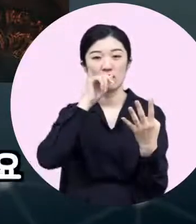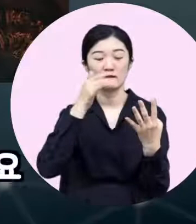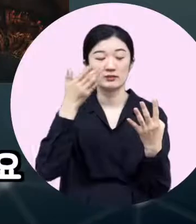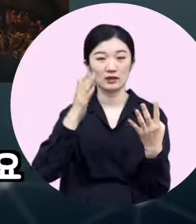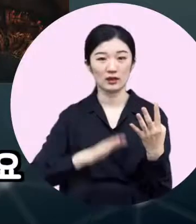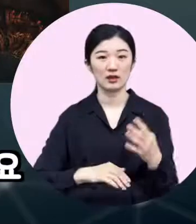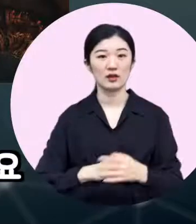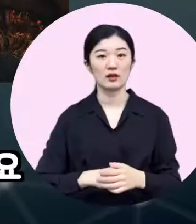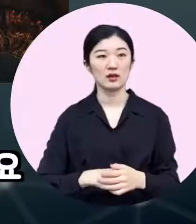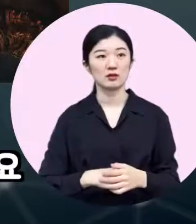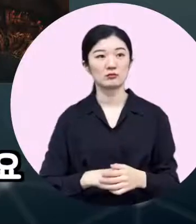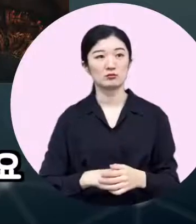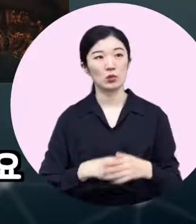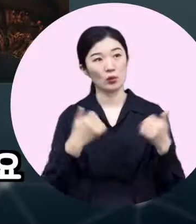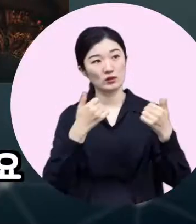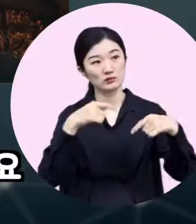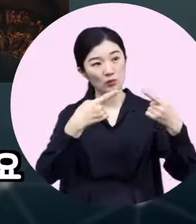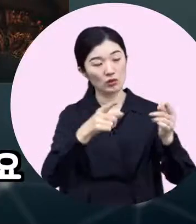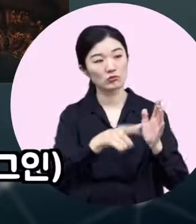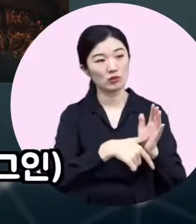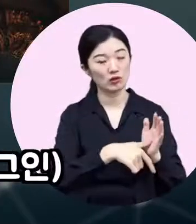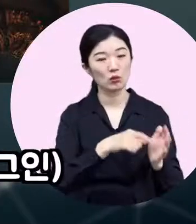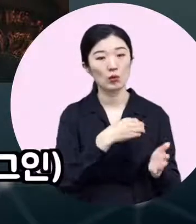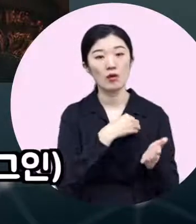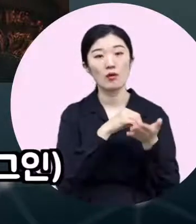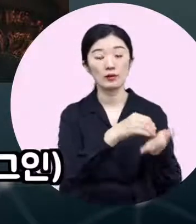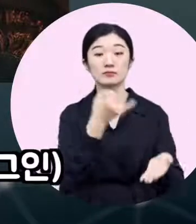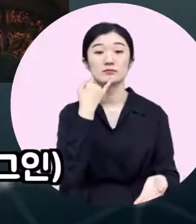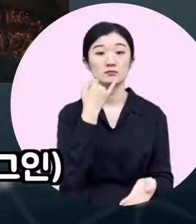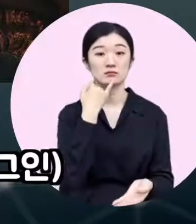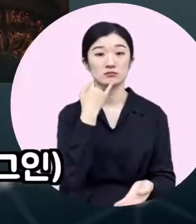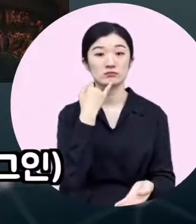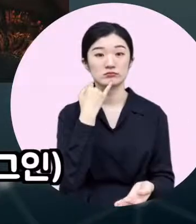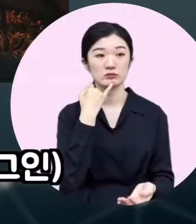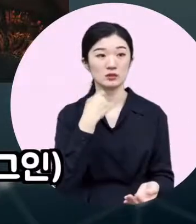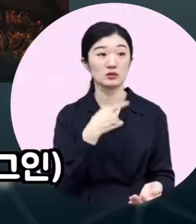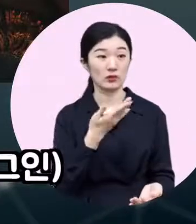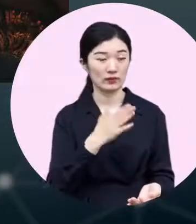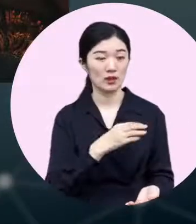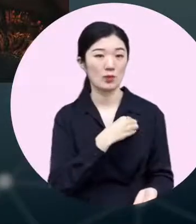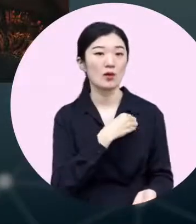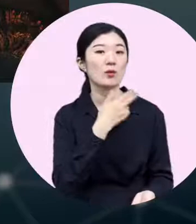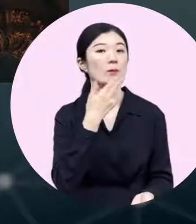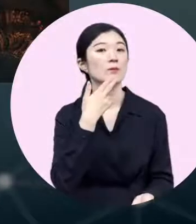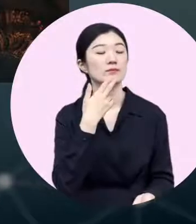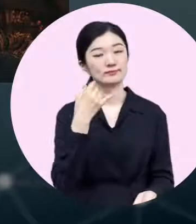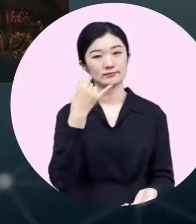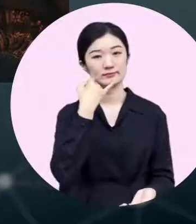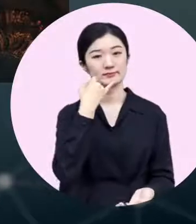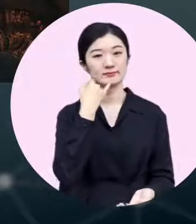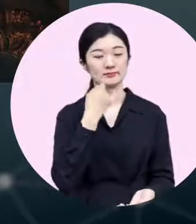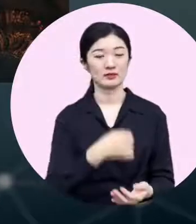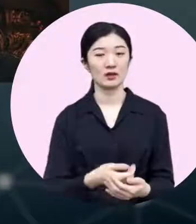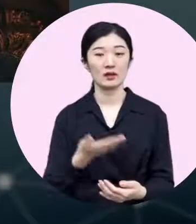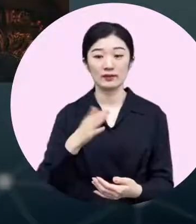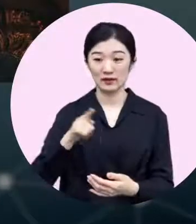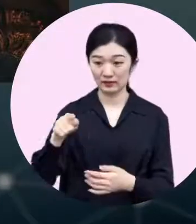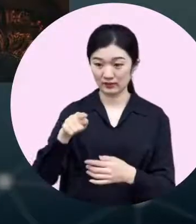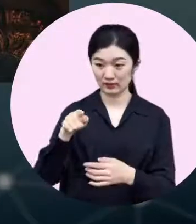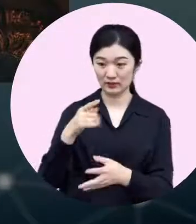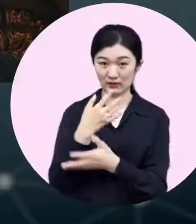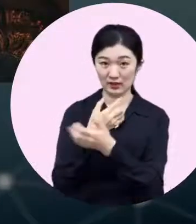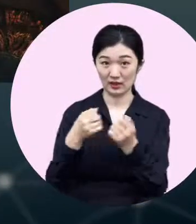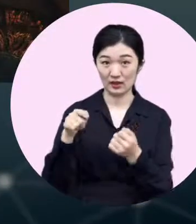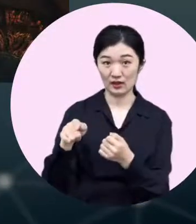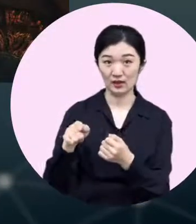때도 로그인이 돼 있는 상태에서 참가를 하셔도 돼요. 네, 로그인을 안 해도 가능하지만 그리고 이제 예약 버튼이 여기도 있죠. 한번